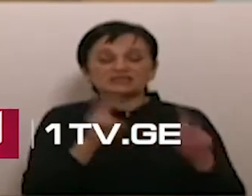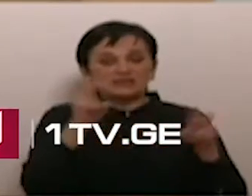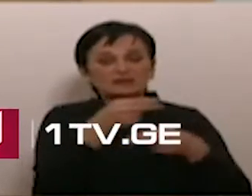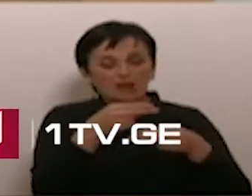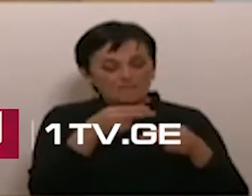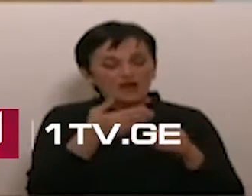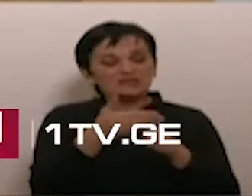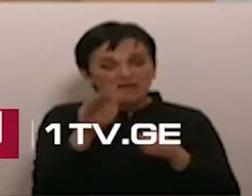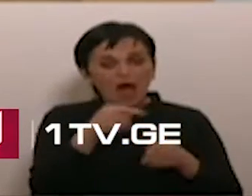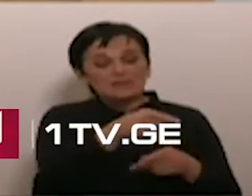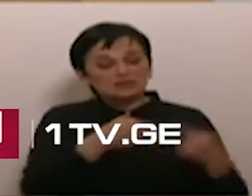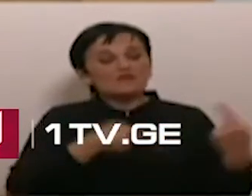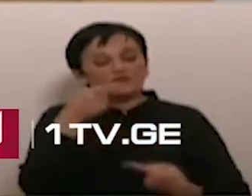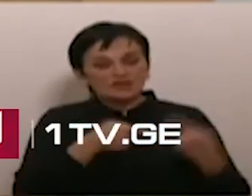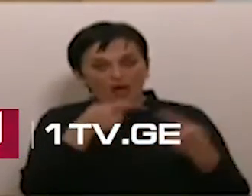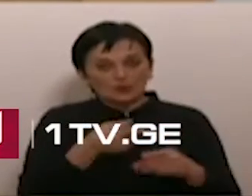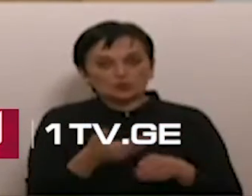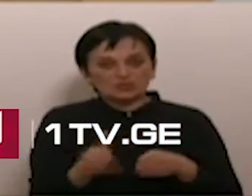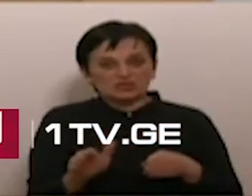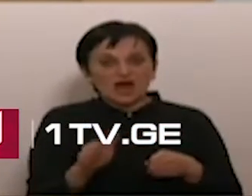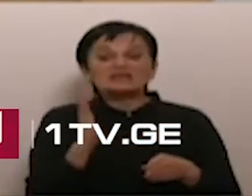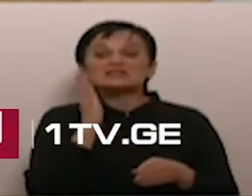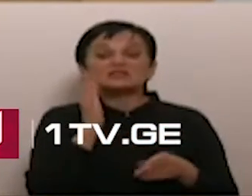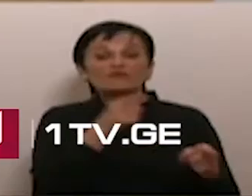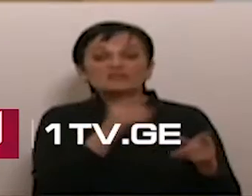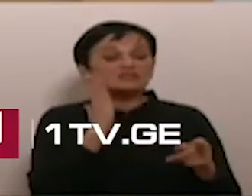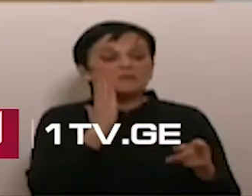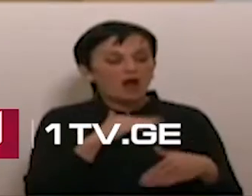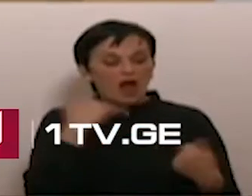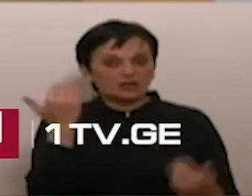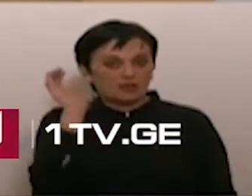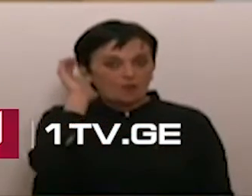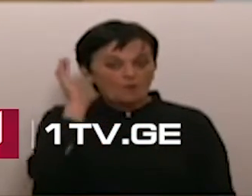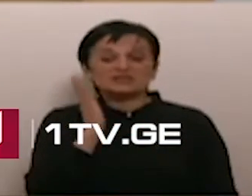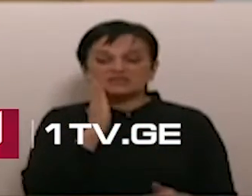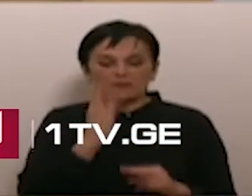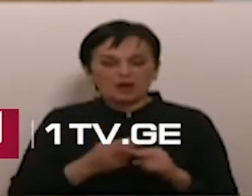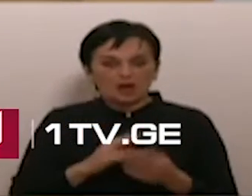ცალკე ვიკამათოთ. არ გინდა თქვენ სიმართლეს გაკეთოთ? სიმართლე არის ეს. მადლობა.